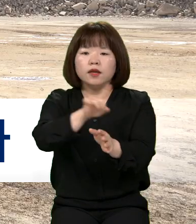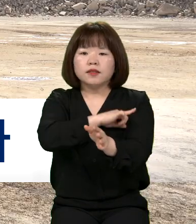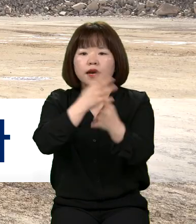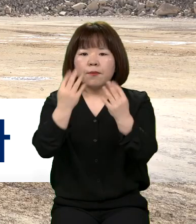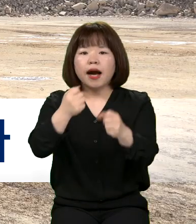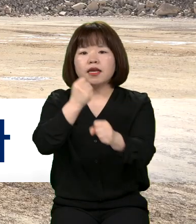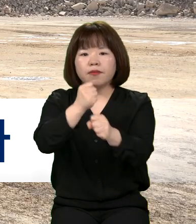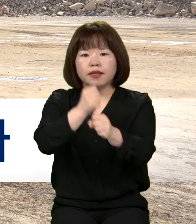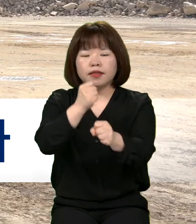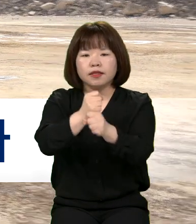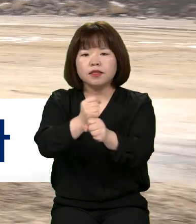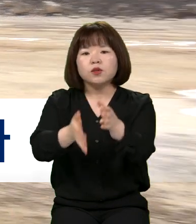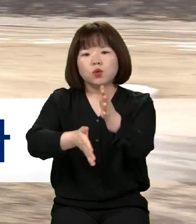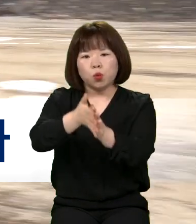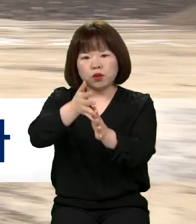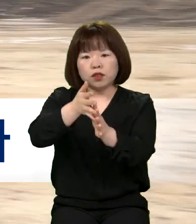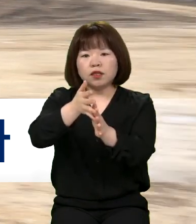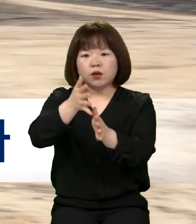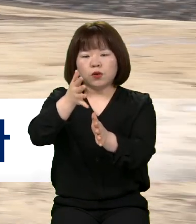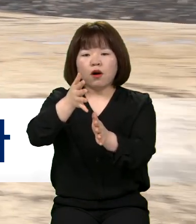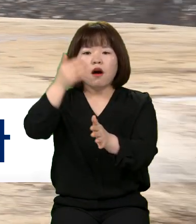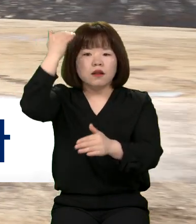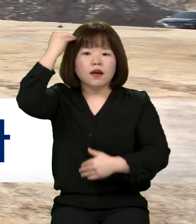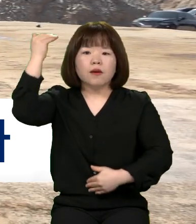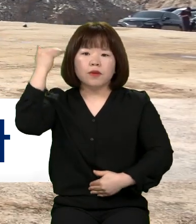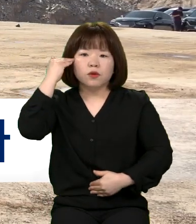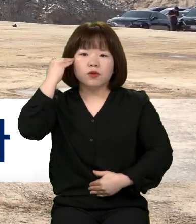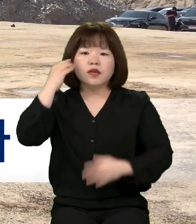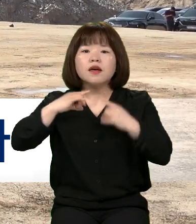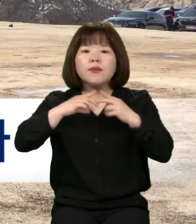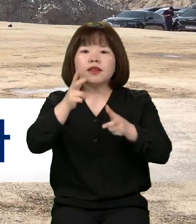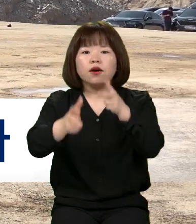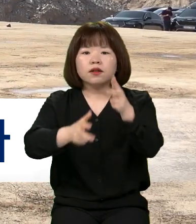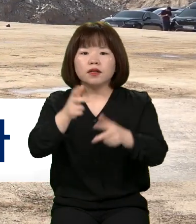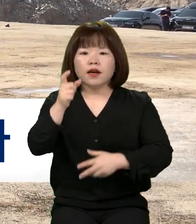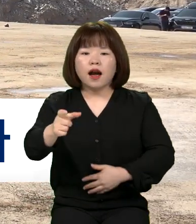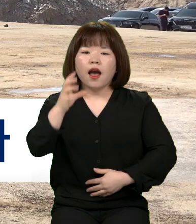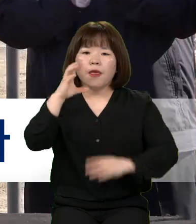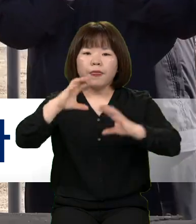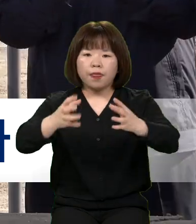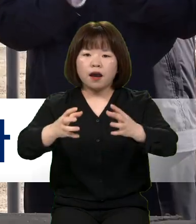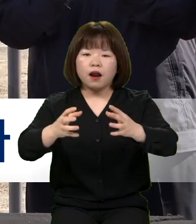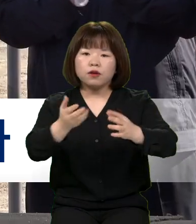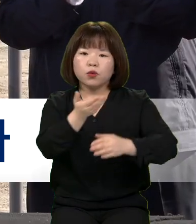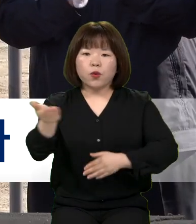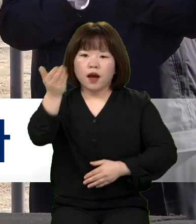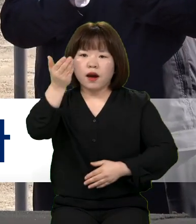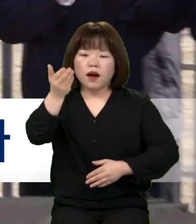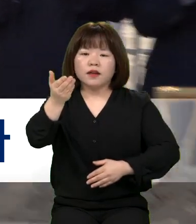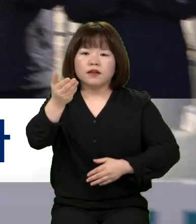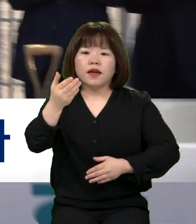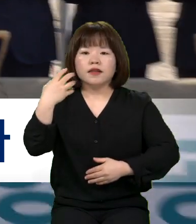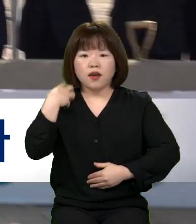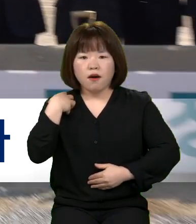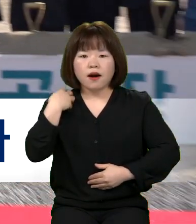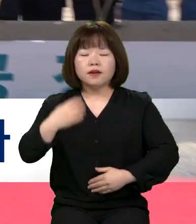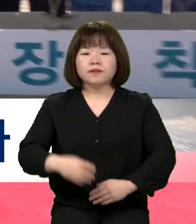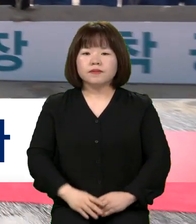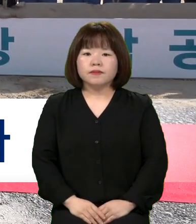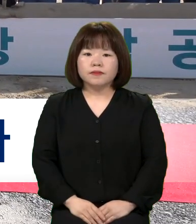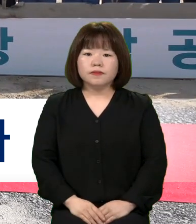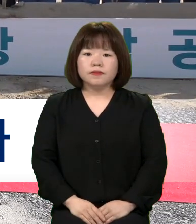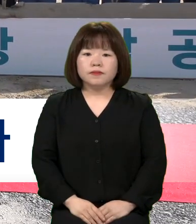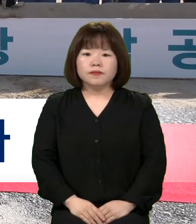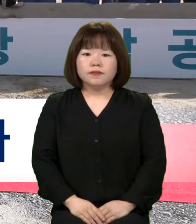도시이자 국내 최대 양 극제 생산 도시로서 대한민국이 배터리 산업 강국으로 도약하는 데 선도적